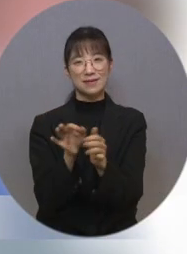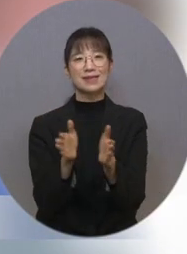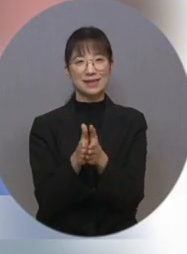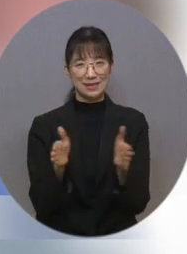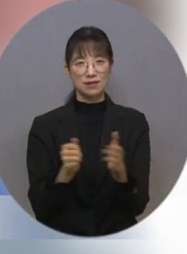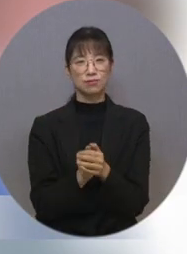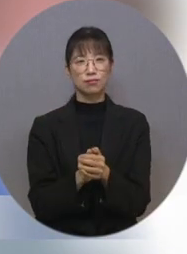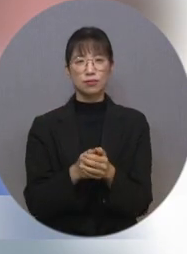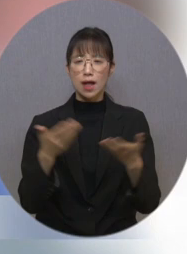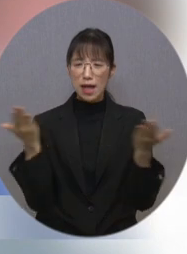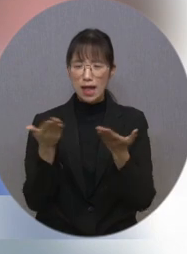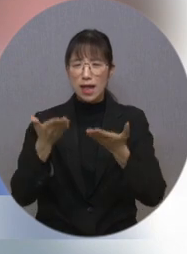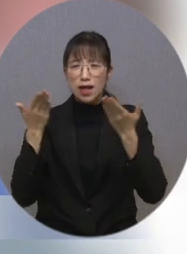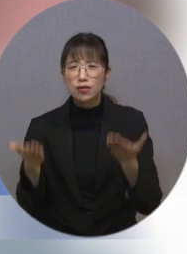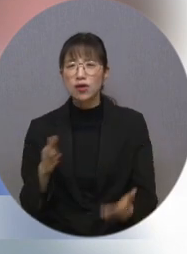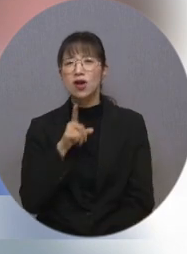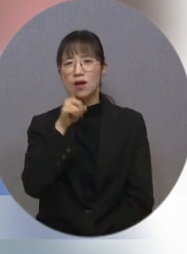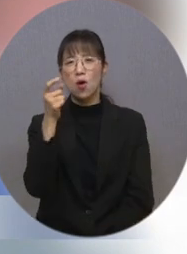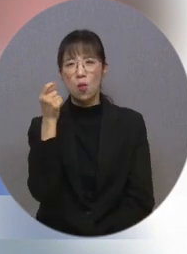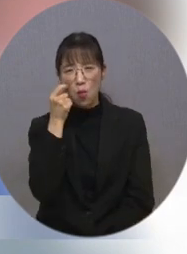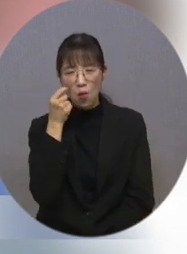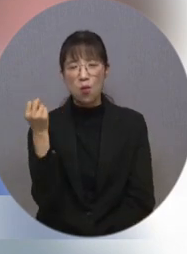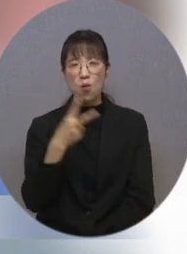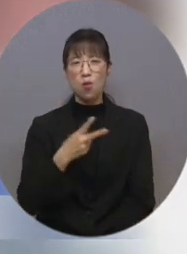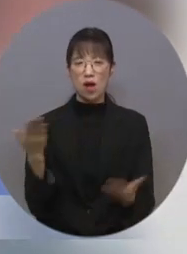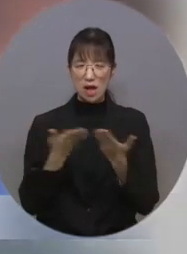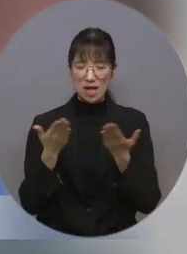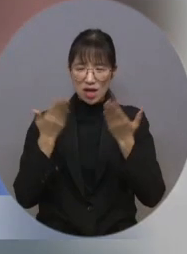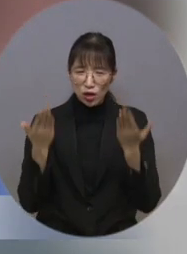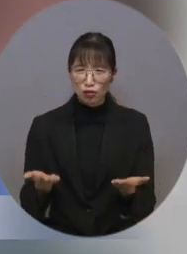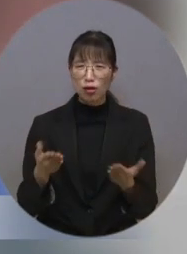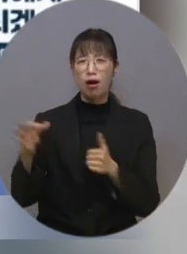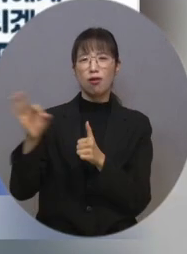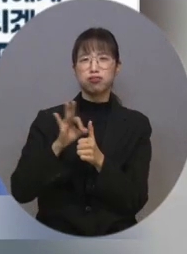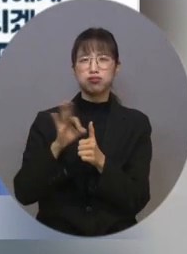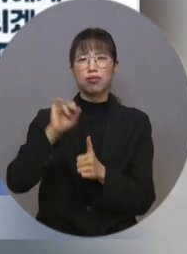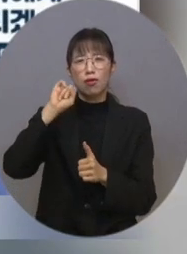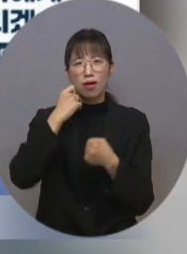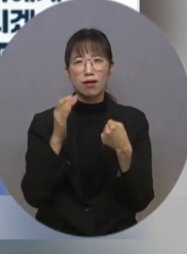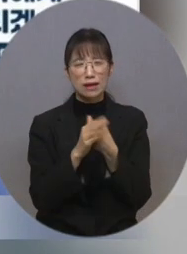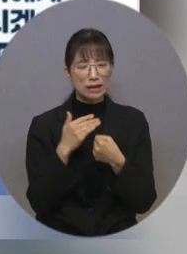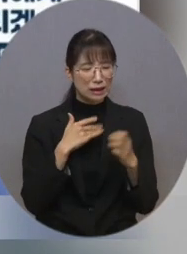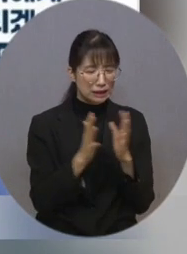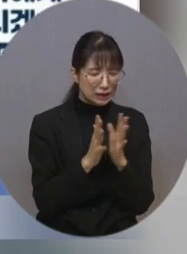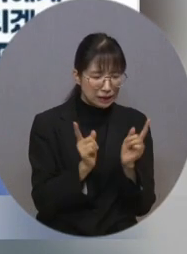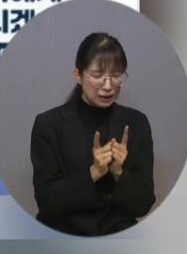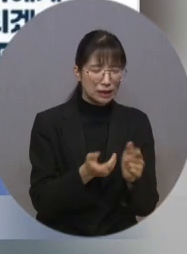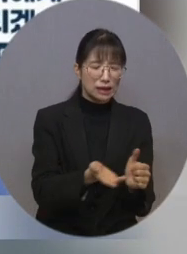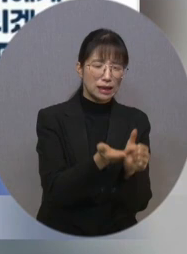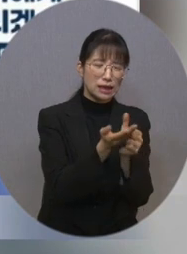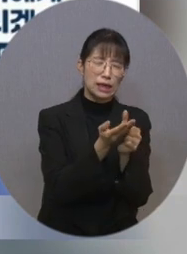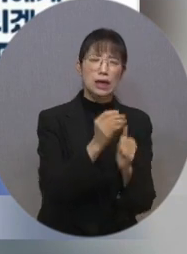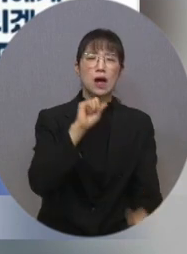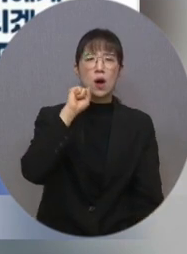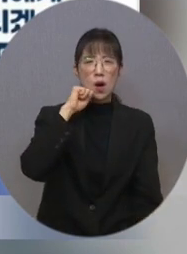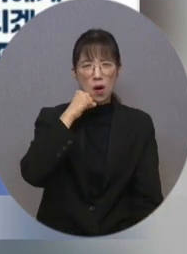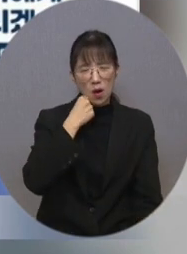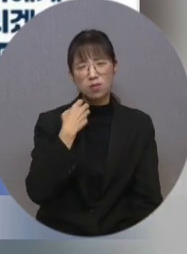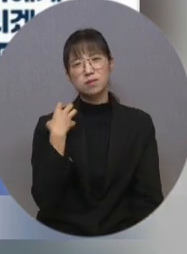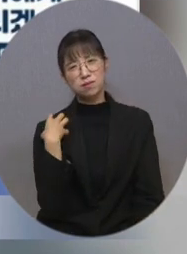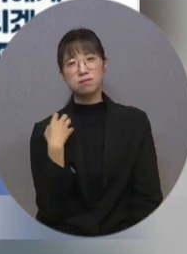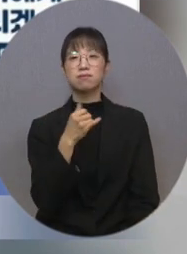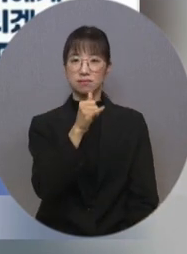요가 휴직을 사용할 수 없거나 육아휴직 급여가 충분치 않아 직접 양육하는 것이 부담되는 경우가 있었는데요